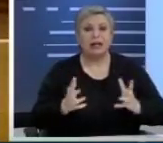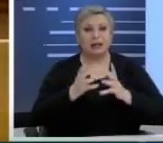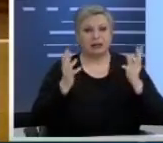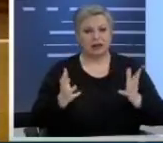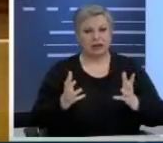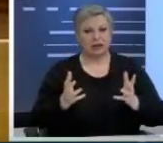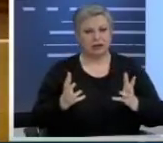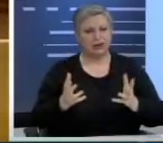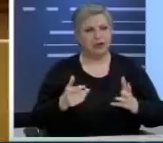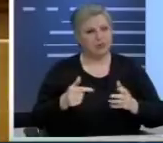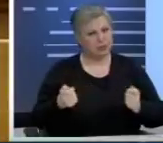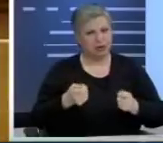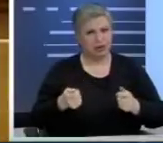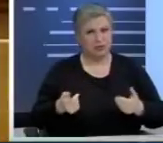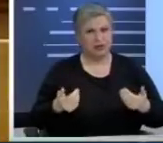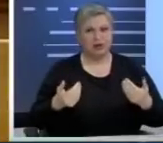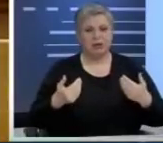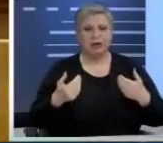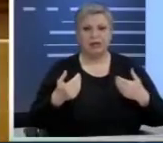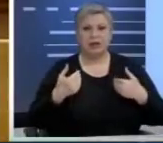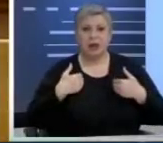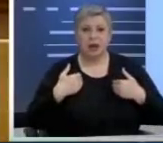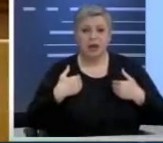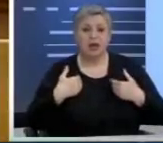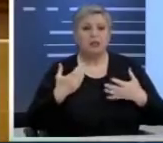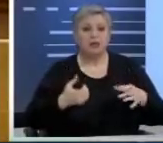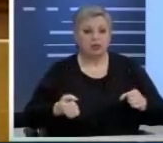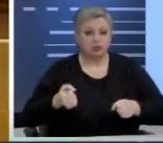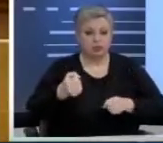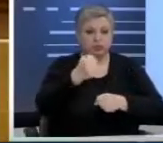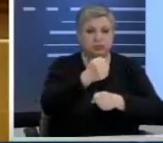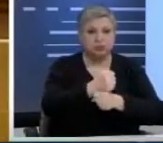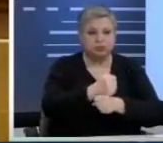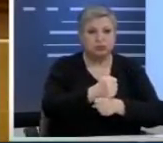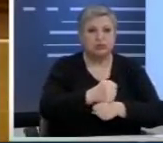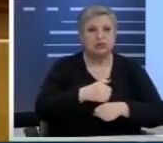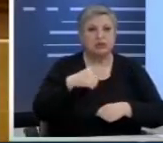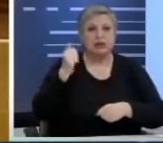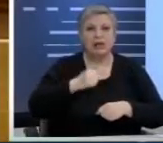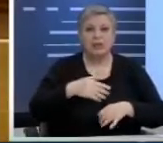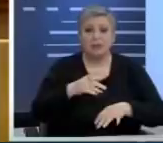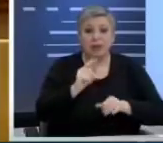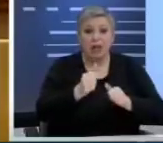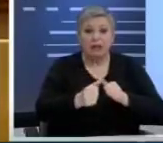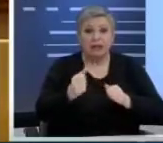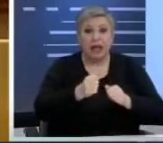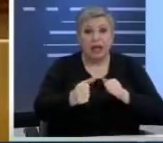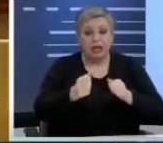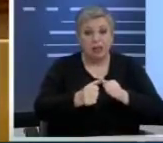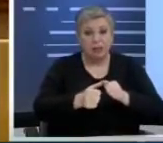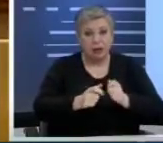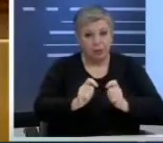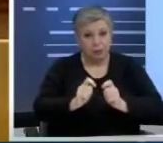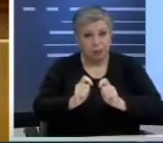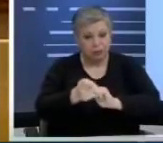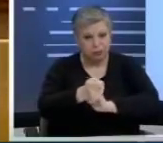εξουσία χωρίς πρόγραμμα, χωρίς κάλυψη, με ένα μήνα να τα φτιάξουμε τα πράγματα.